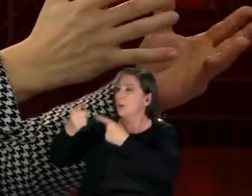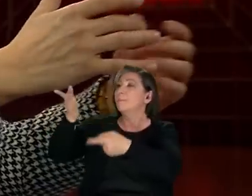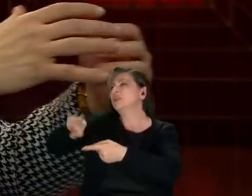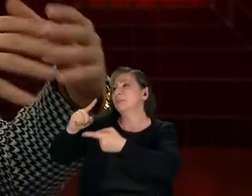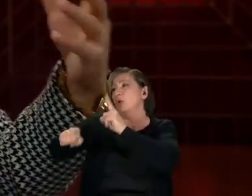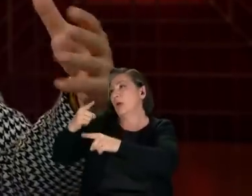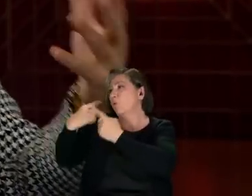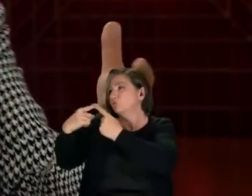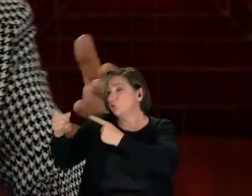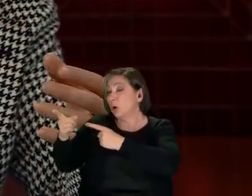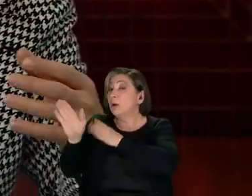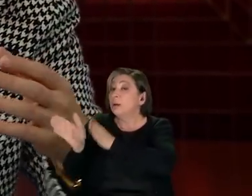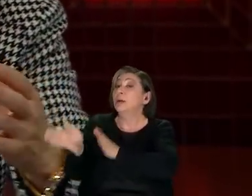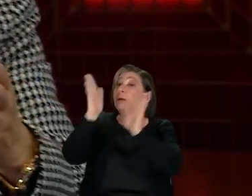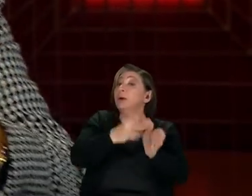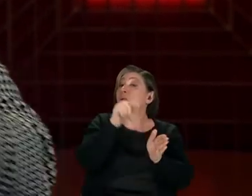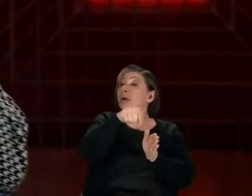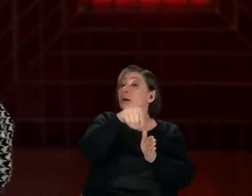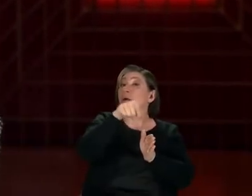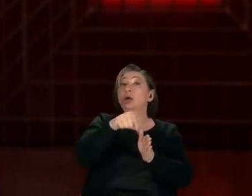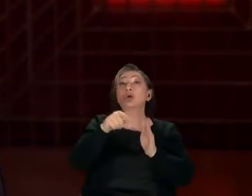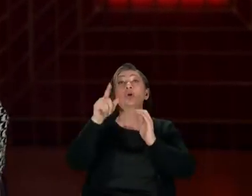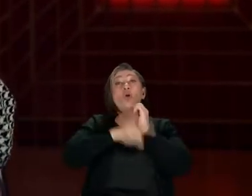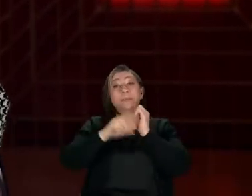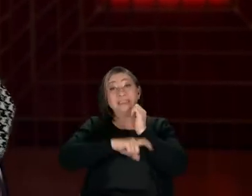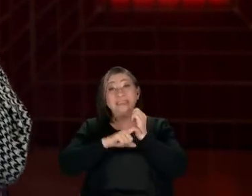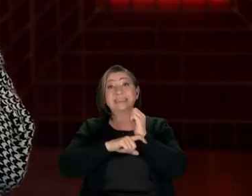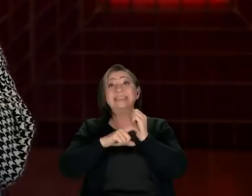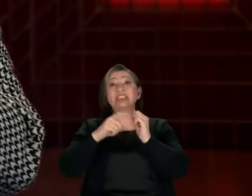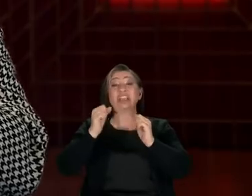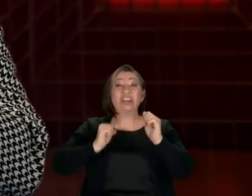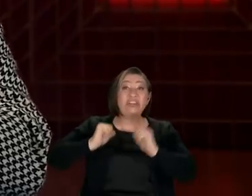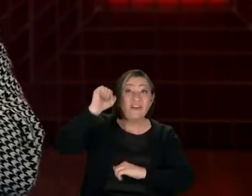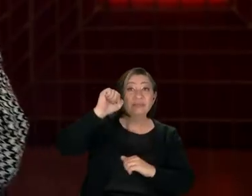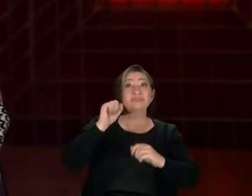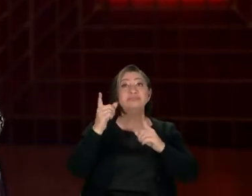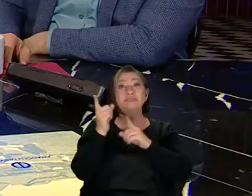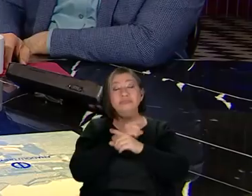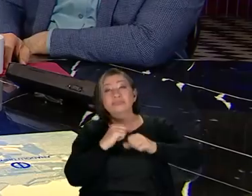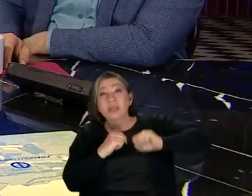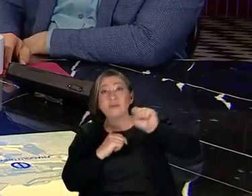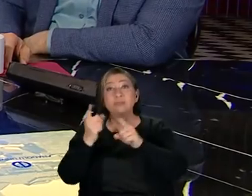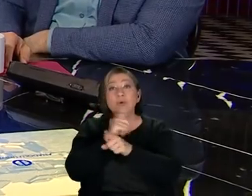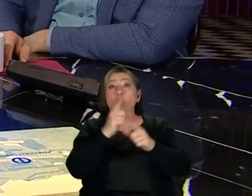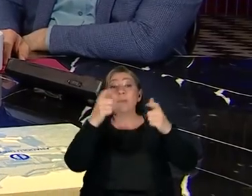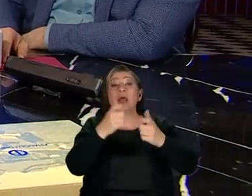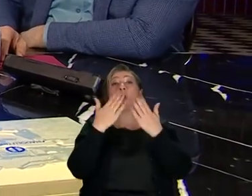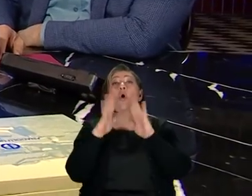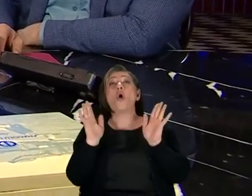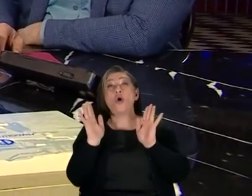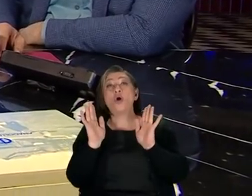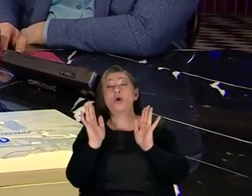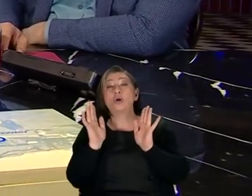siyasetten konuşuyorlar. Bir yandan sosyalistler, komünistler, işte devrimci örgütlenmeler var. Onların pek bir yeri yok